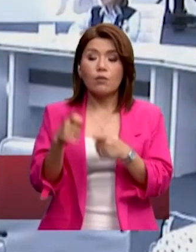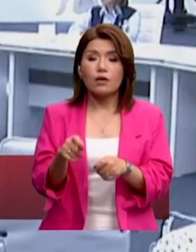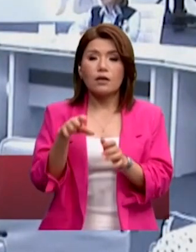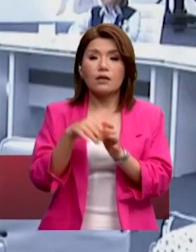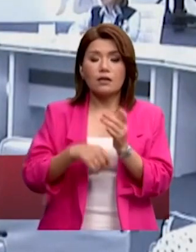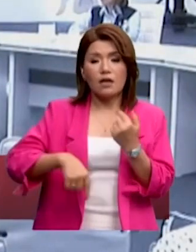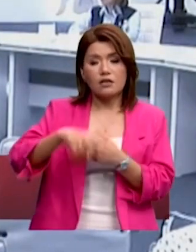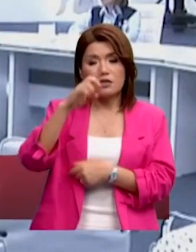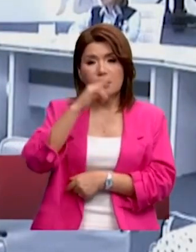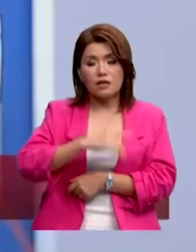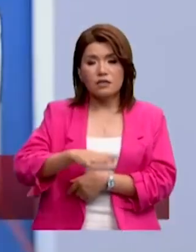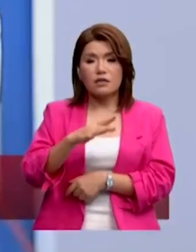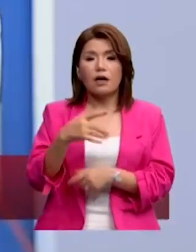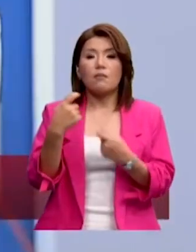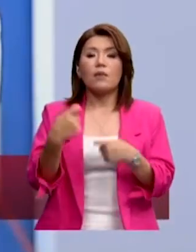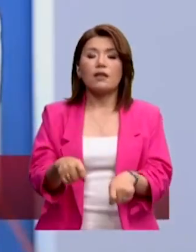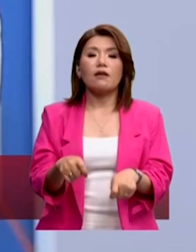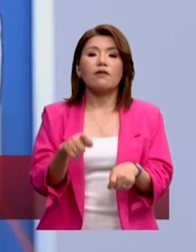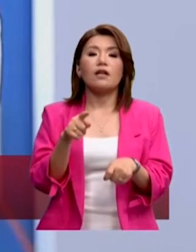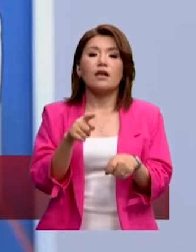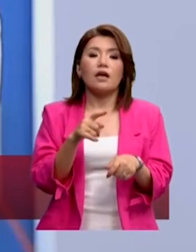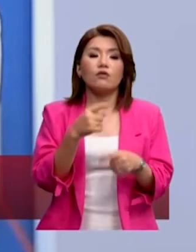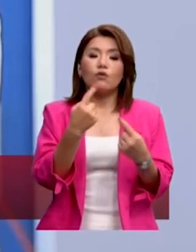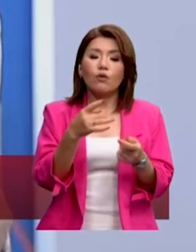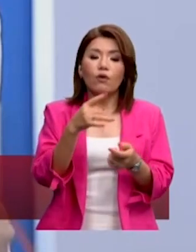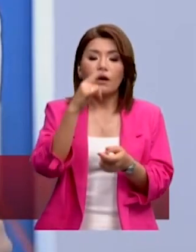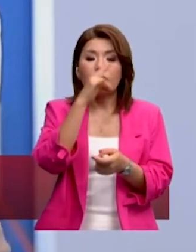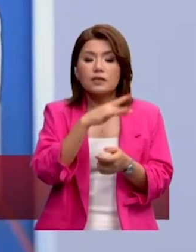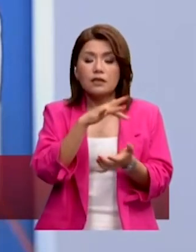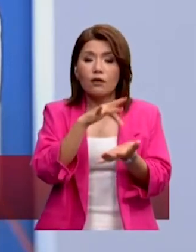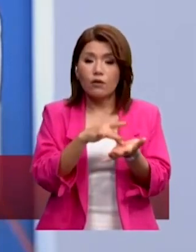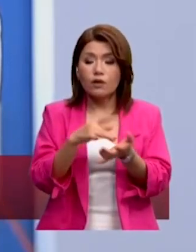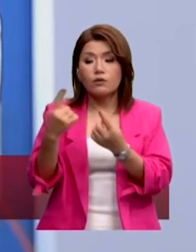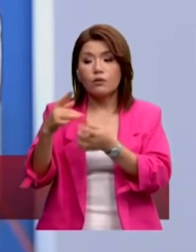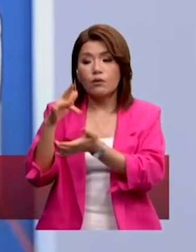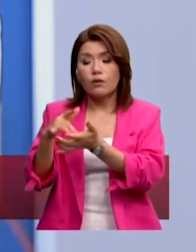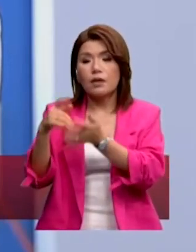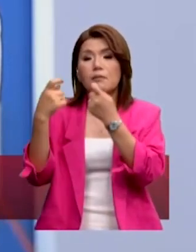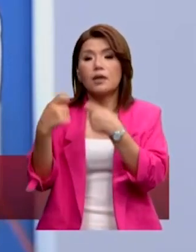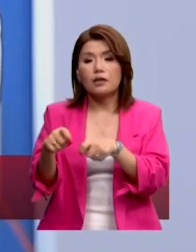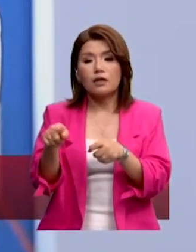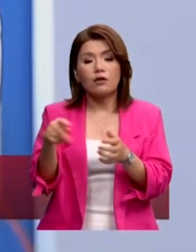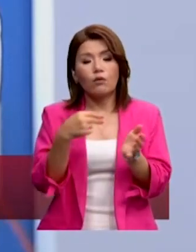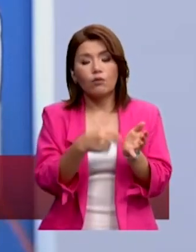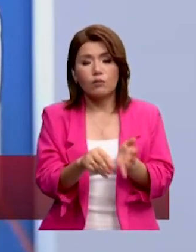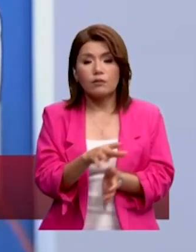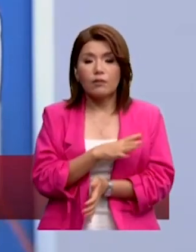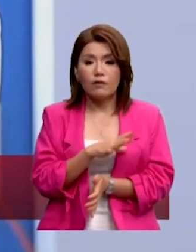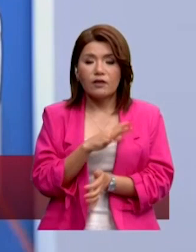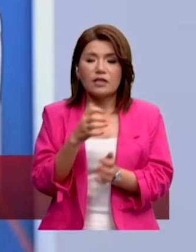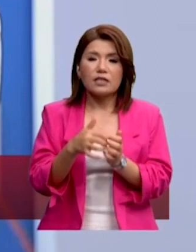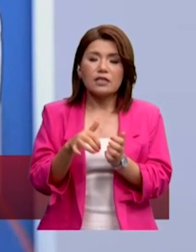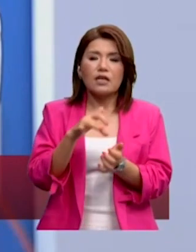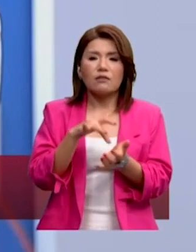становились наши граждане, которых продавали из одного региона Казахстана, вот другой, чаще всего это из небольших городов